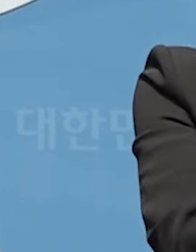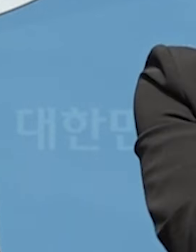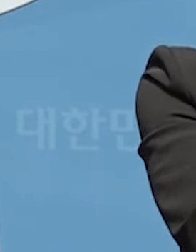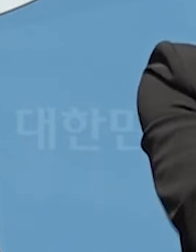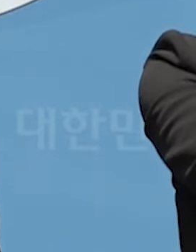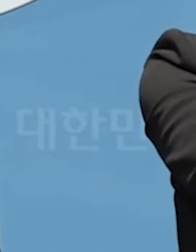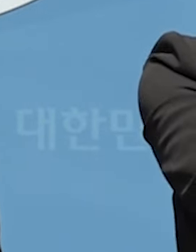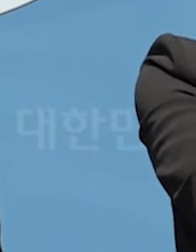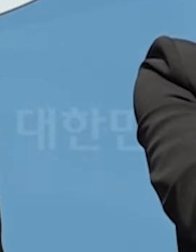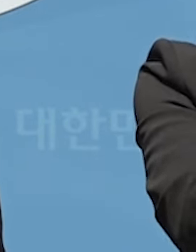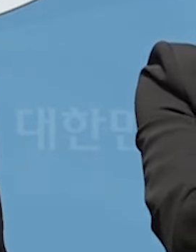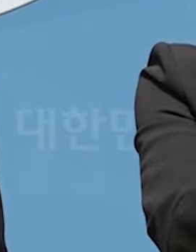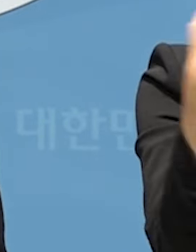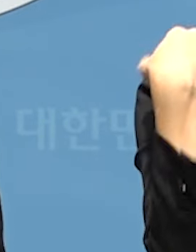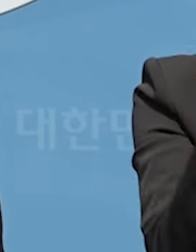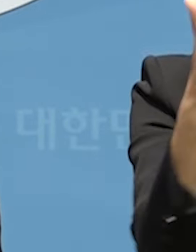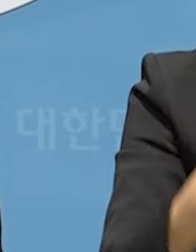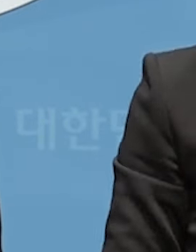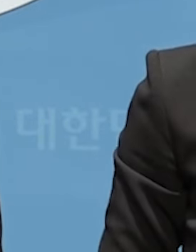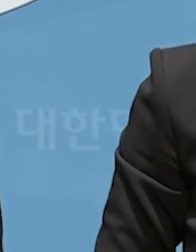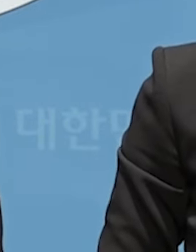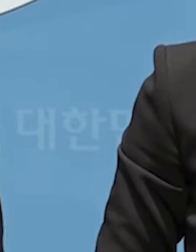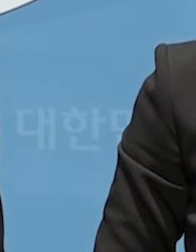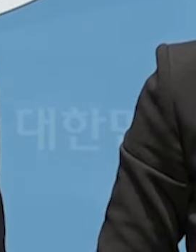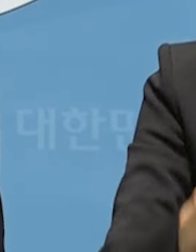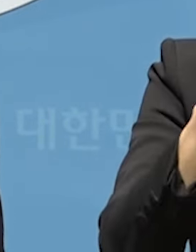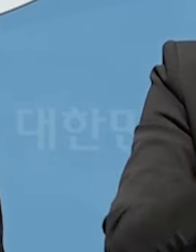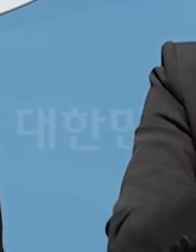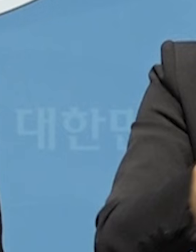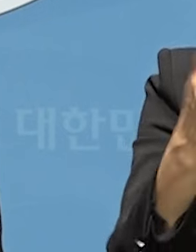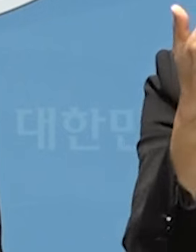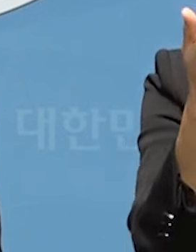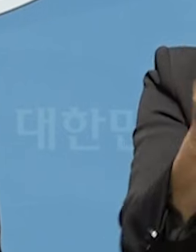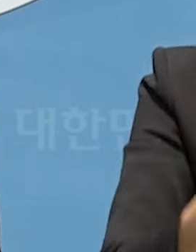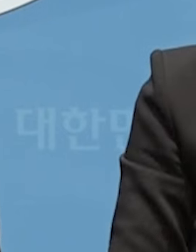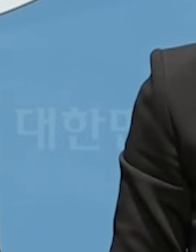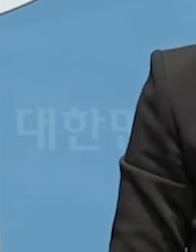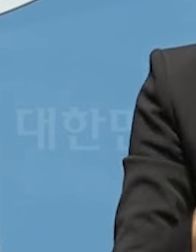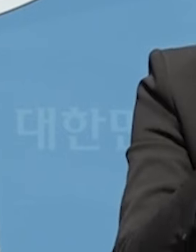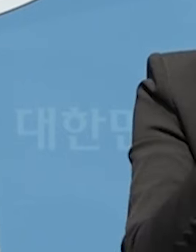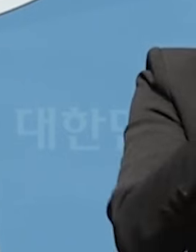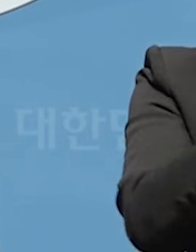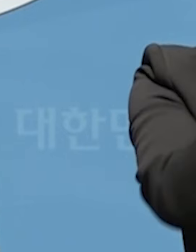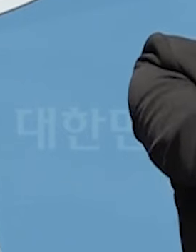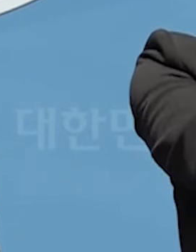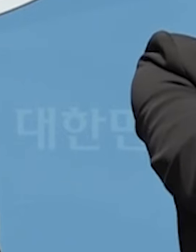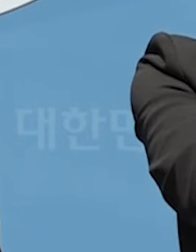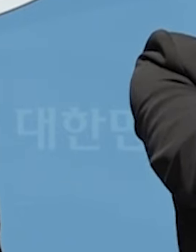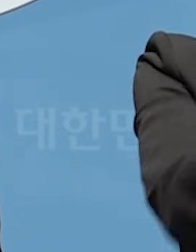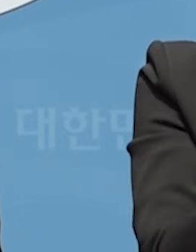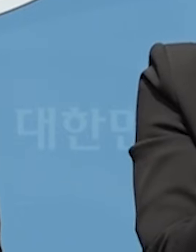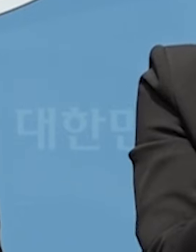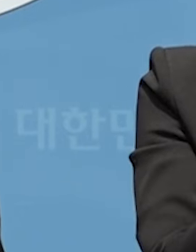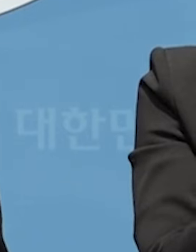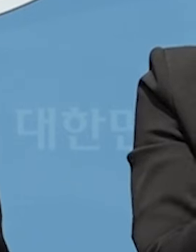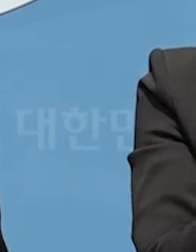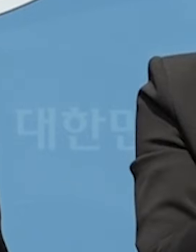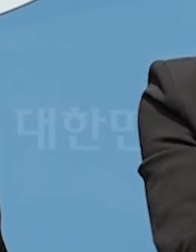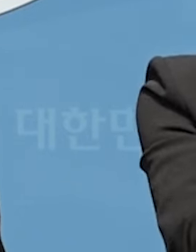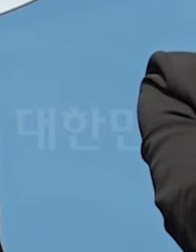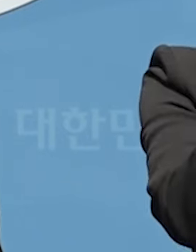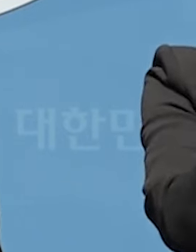있습니다 개정하는 이런 불공정을 바로 잡고 임차인의 권리를 보호하기 위한 중요한 한걸음입니다